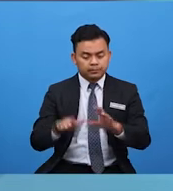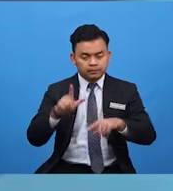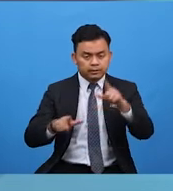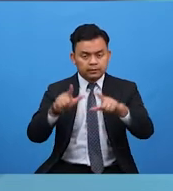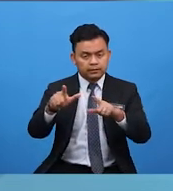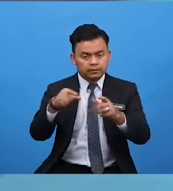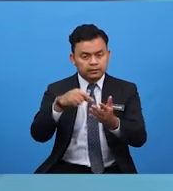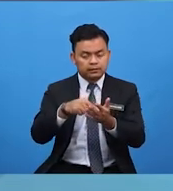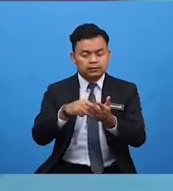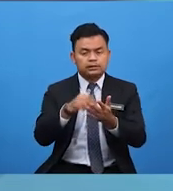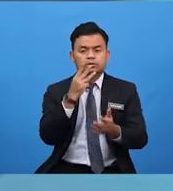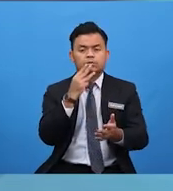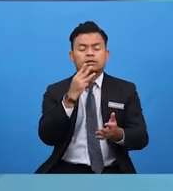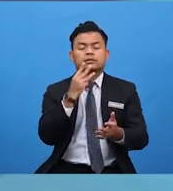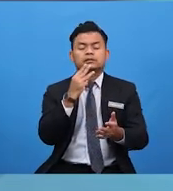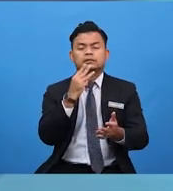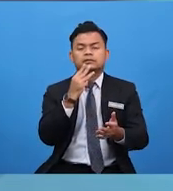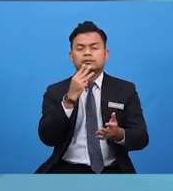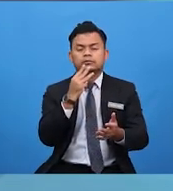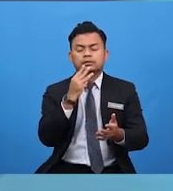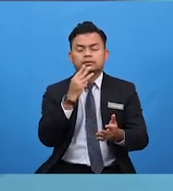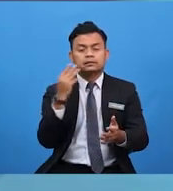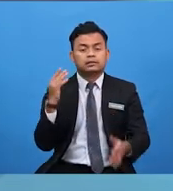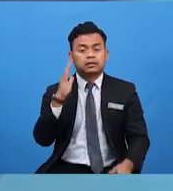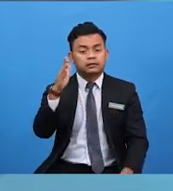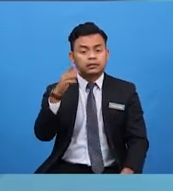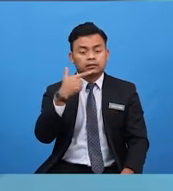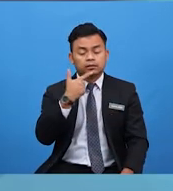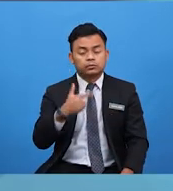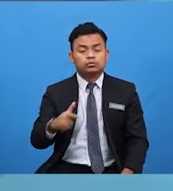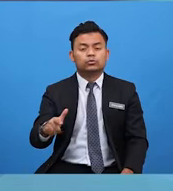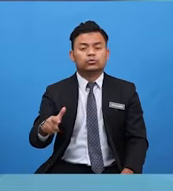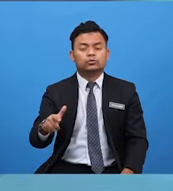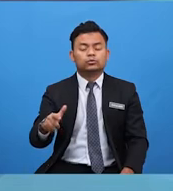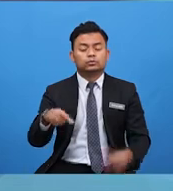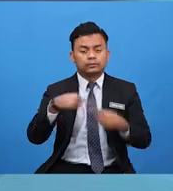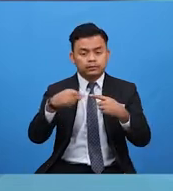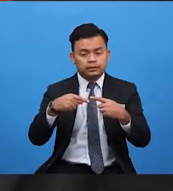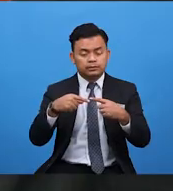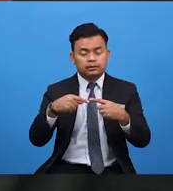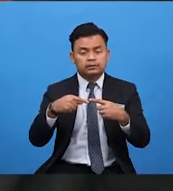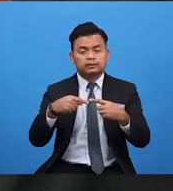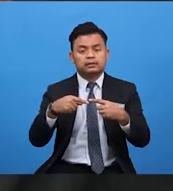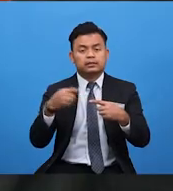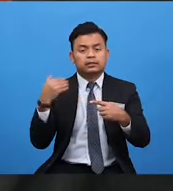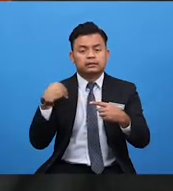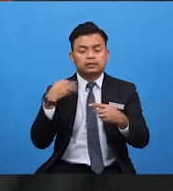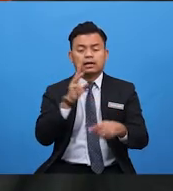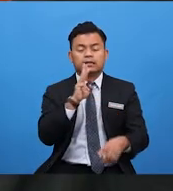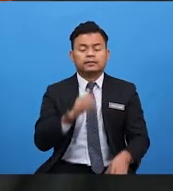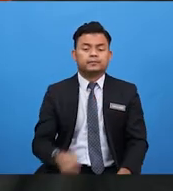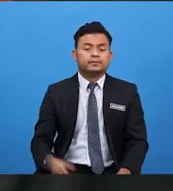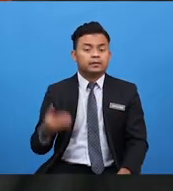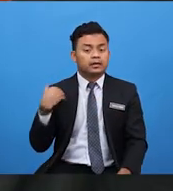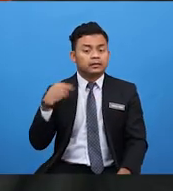warna batik pada kain akan pudar dan luntur apabila terkena air. Terdapat dua